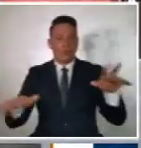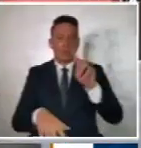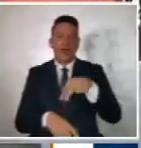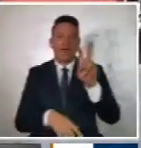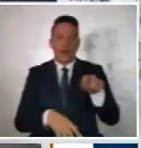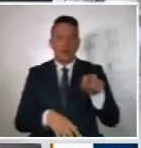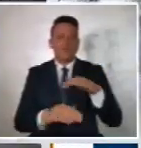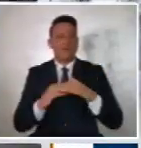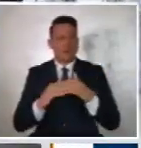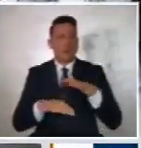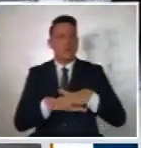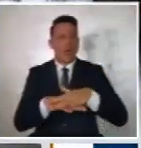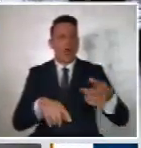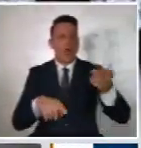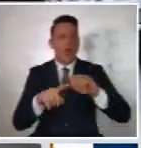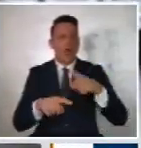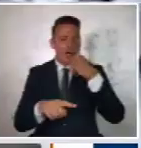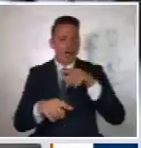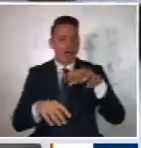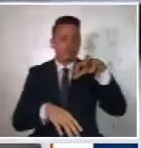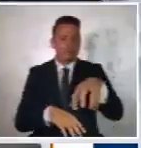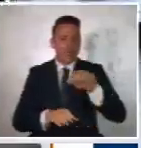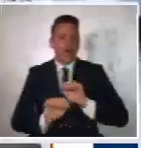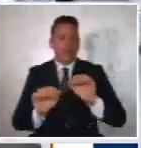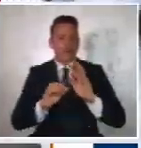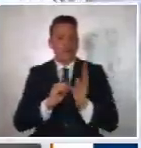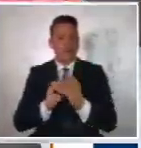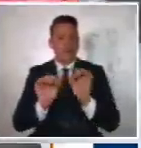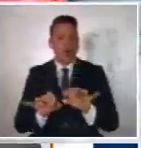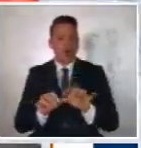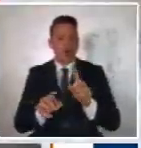utilizzato anche come presidio anti-Covid per rendere fruibili al meglio le aree protette.